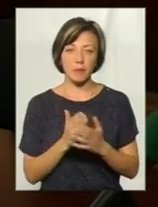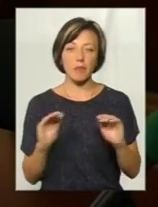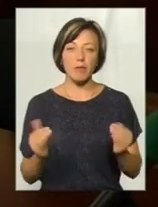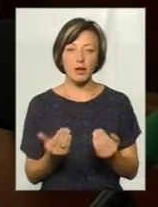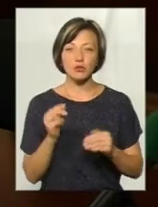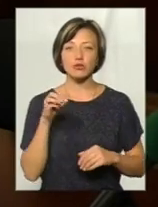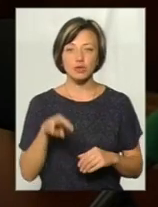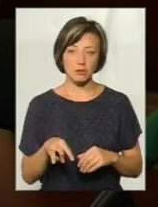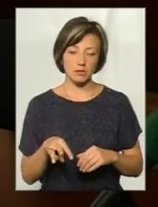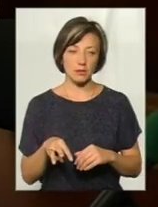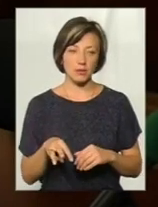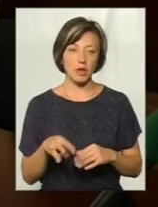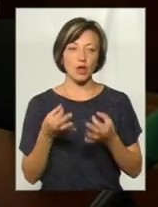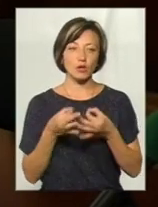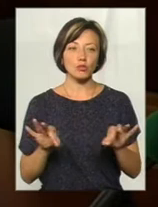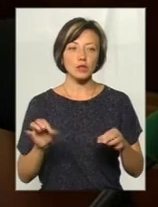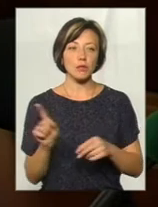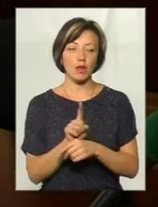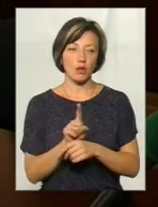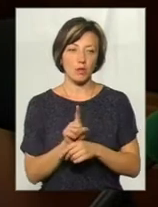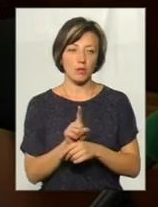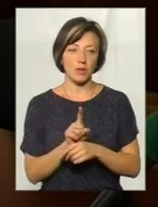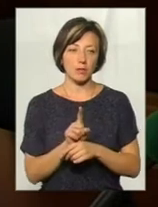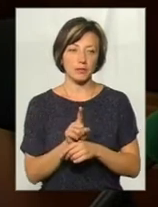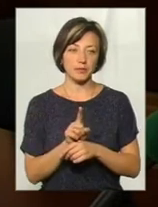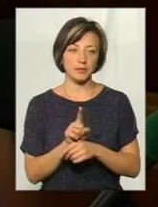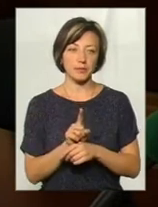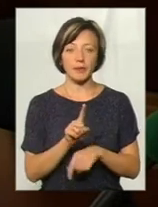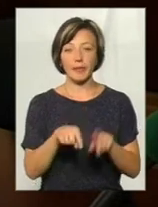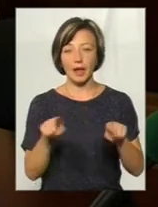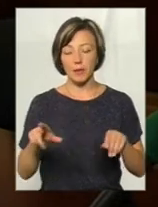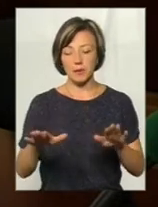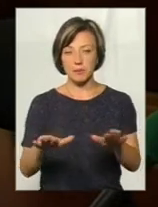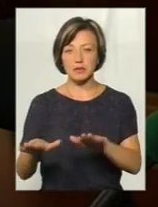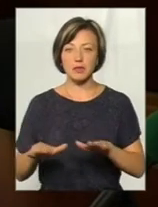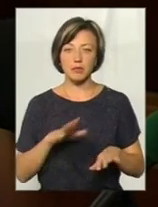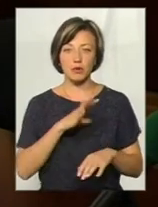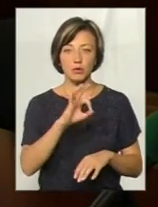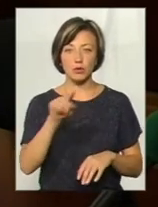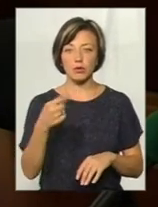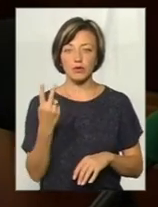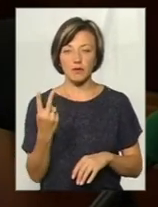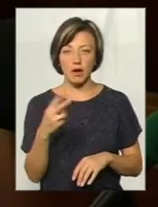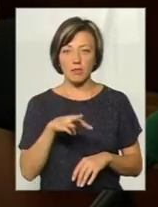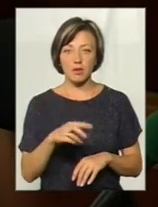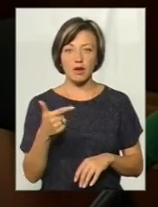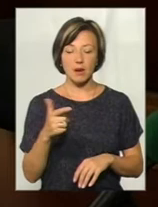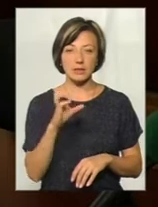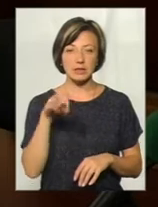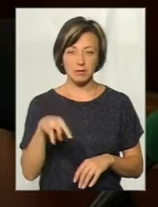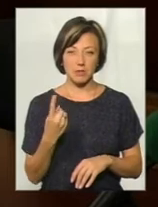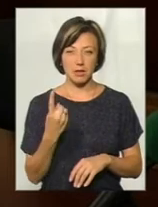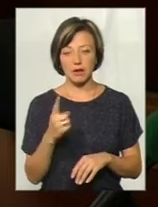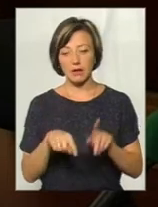менше, ніж допустима норма. Місцями було 0,2 мг на сантиметр